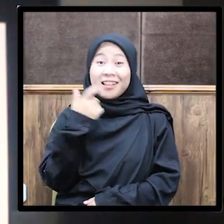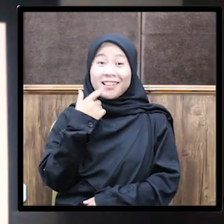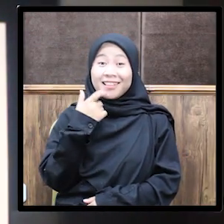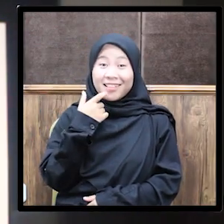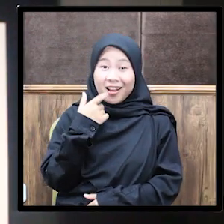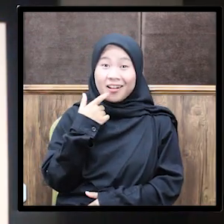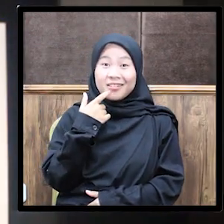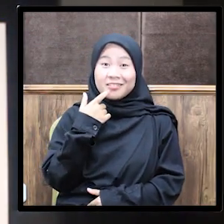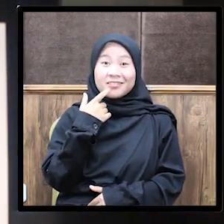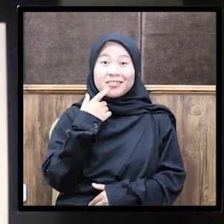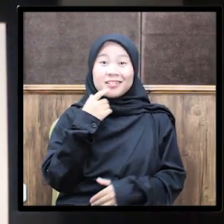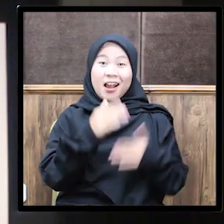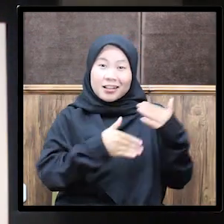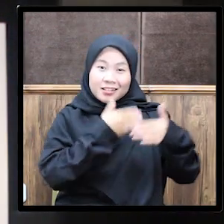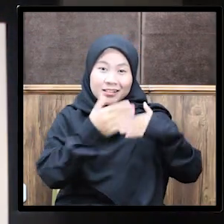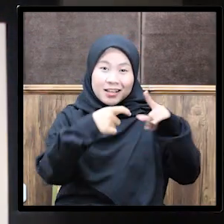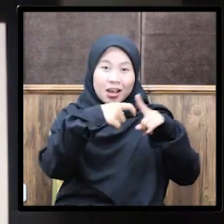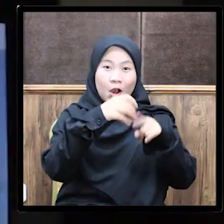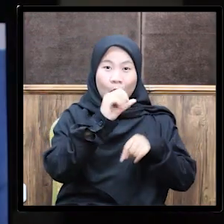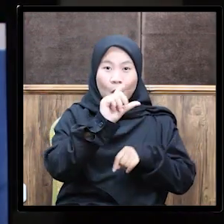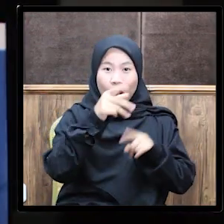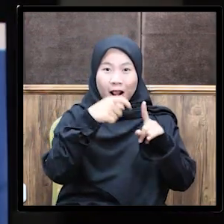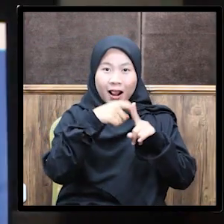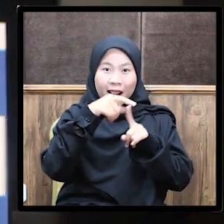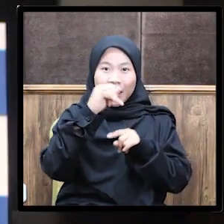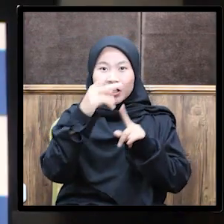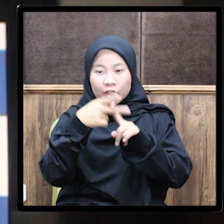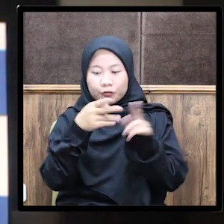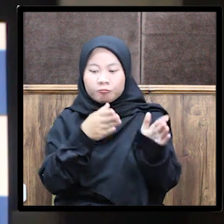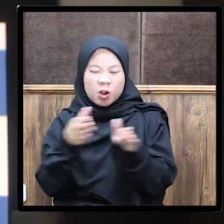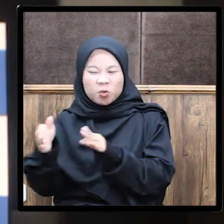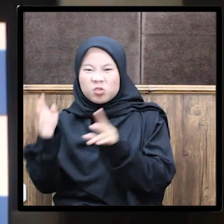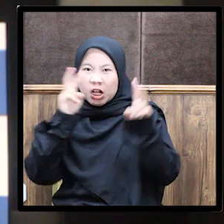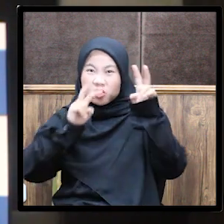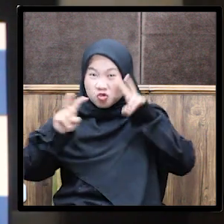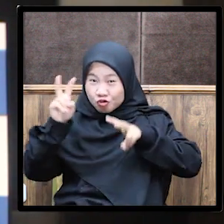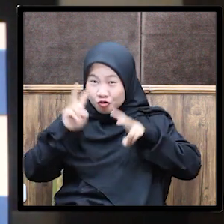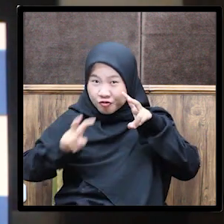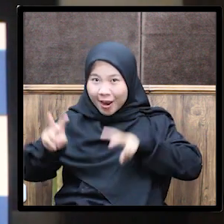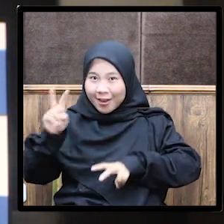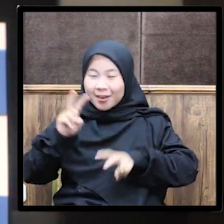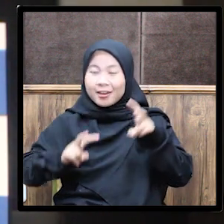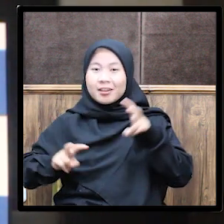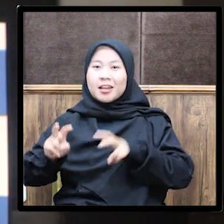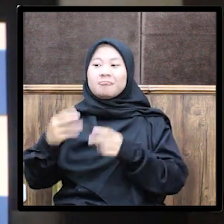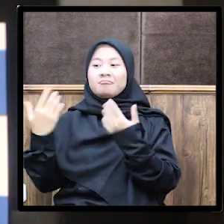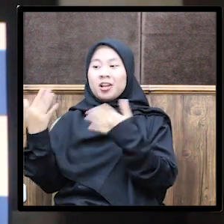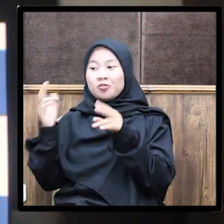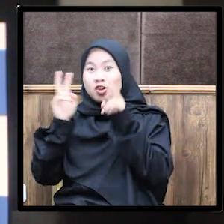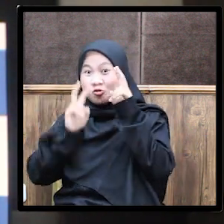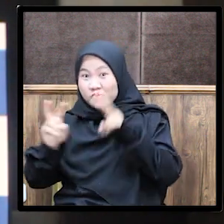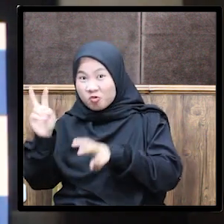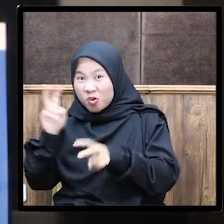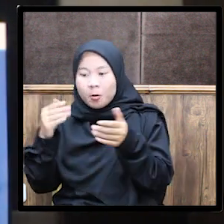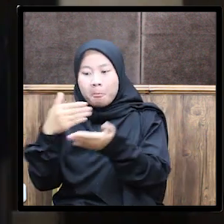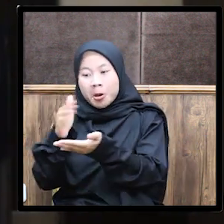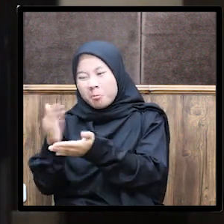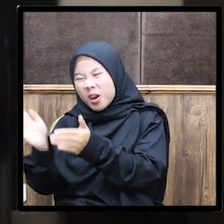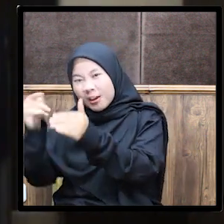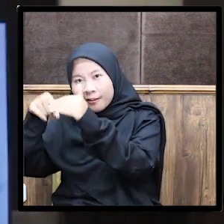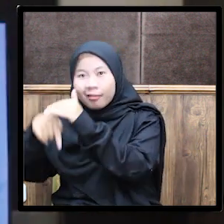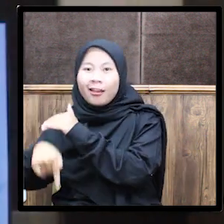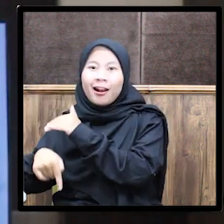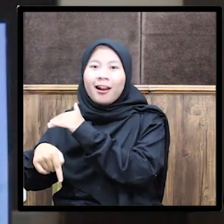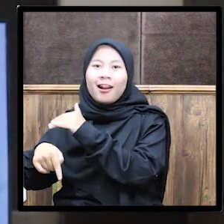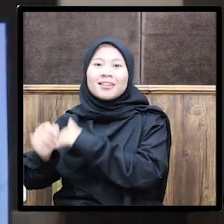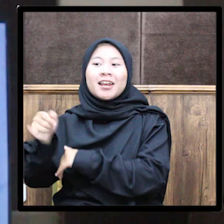ada survei yang sudah dilakukan, kemudian juga sudah hasil surveinya juga sudah didiseminasikan, bahkan masyarakat sudah tahu begitu